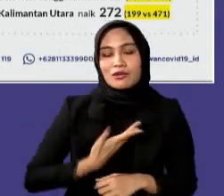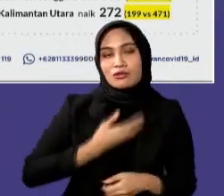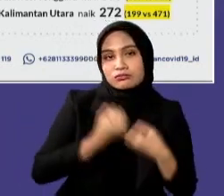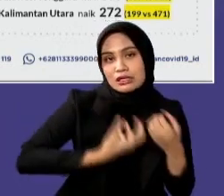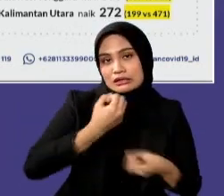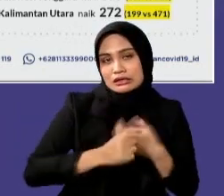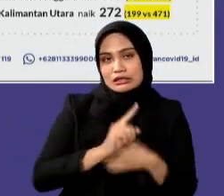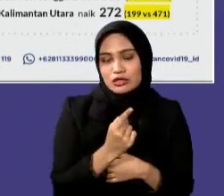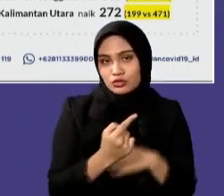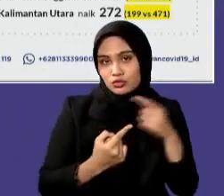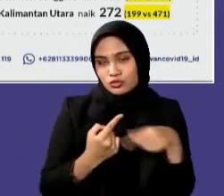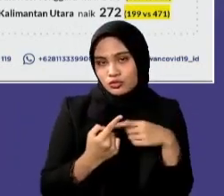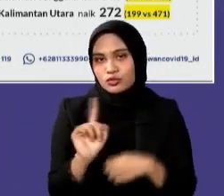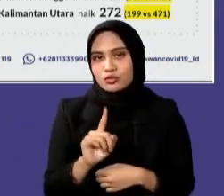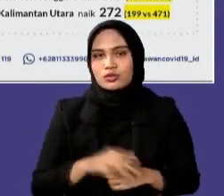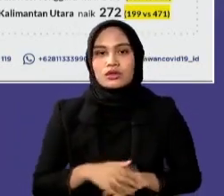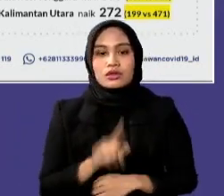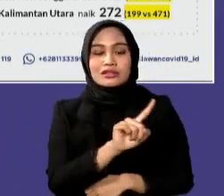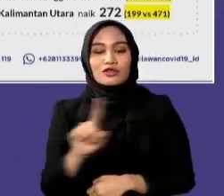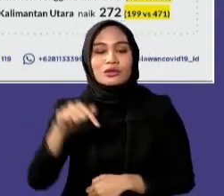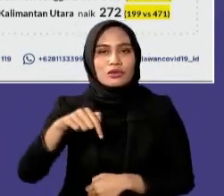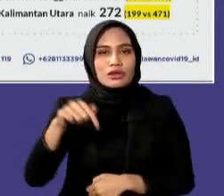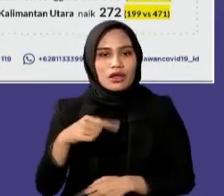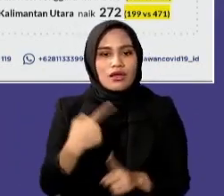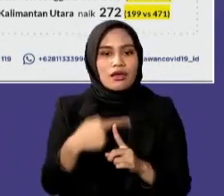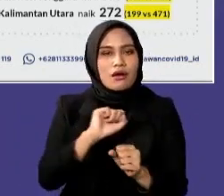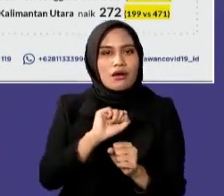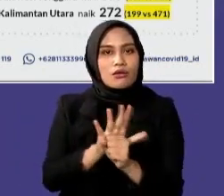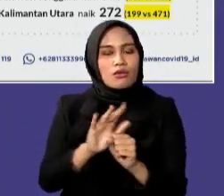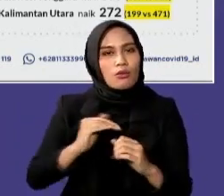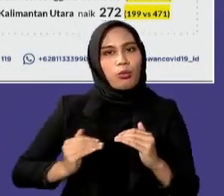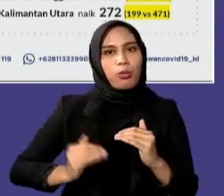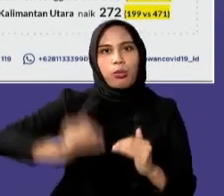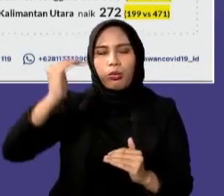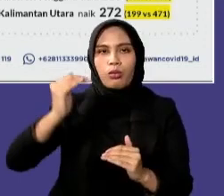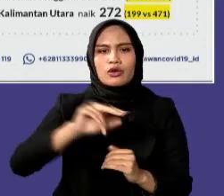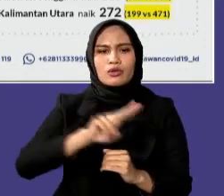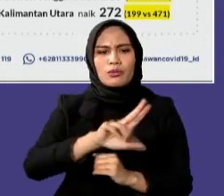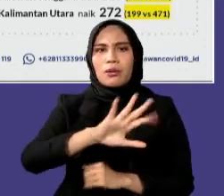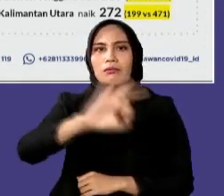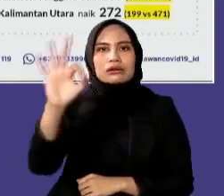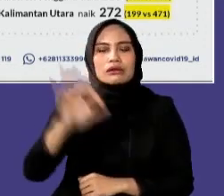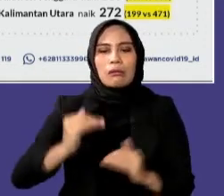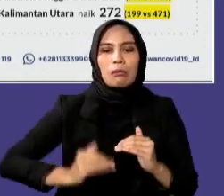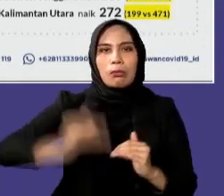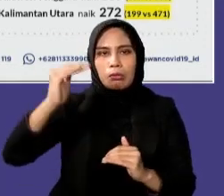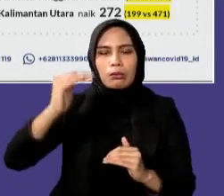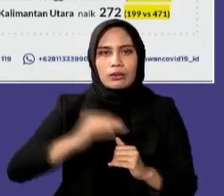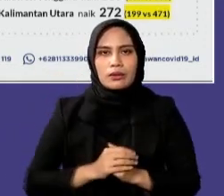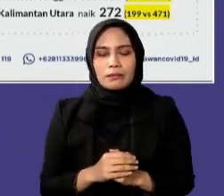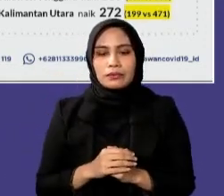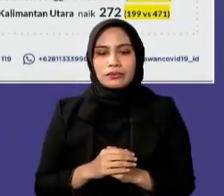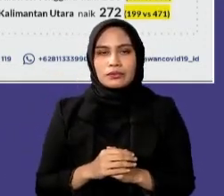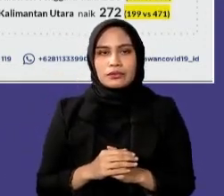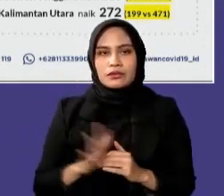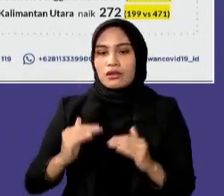penurunan penambah kas di minggu ini cukup besar dibandingkan Minggu sebelumnya yaitu 25% penurunan ini